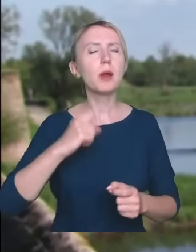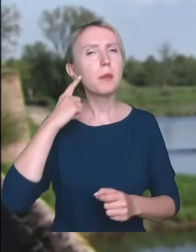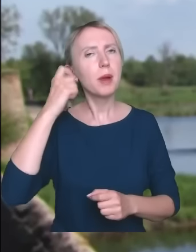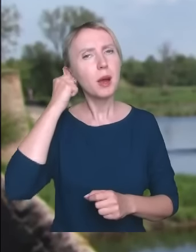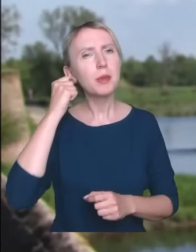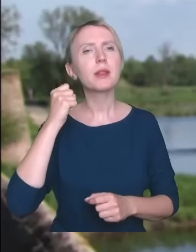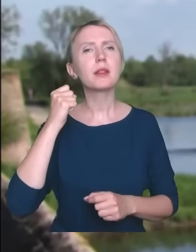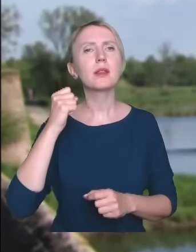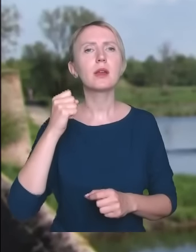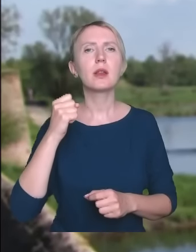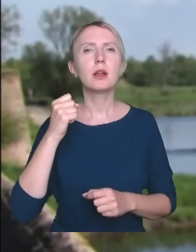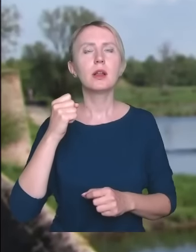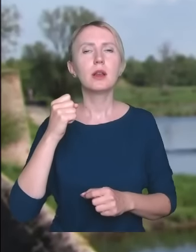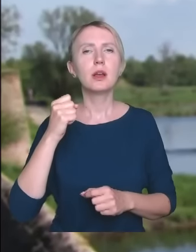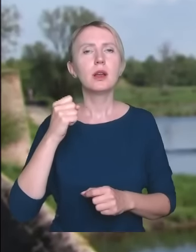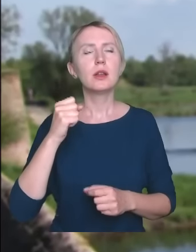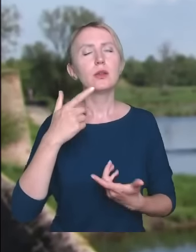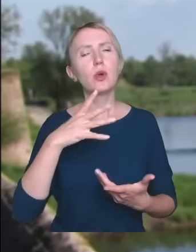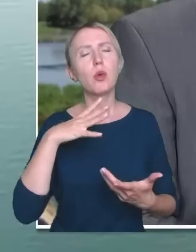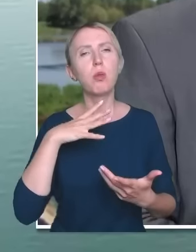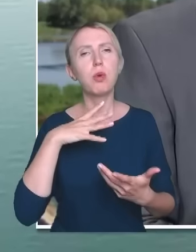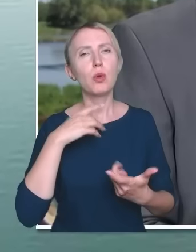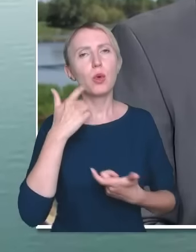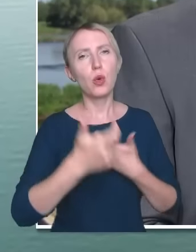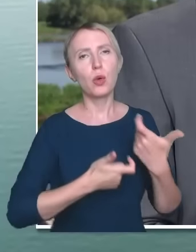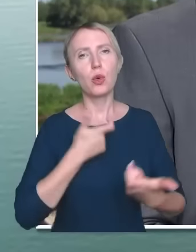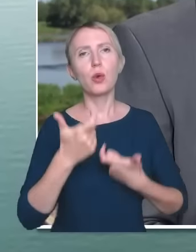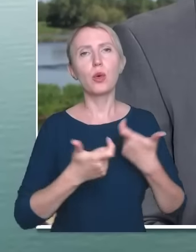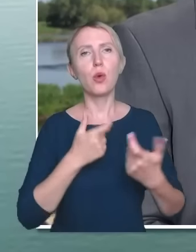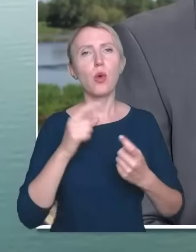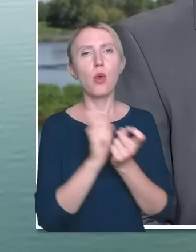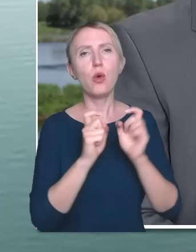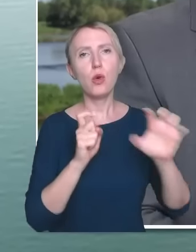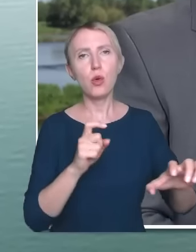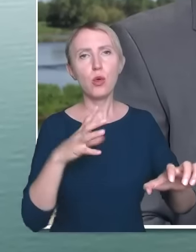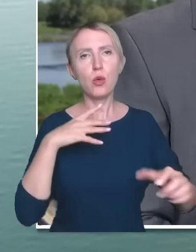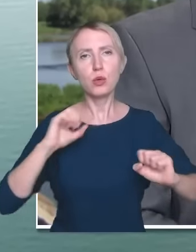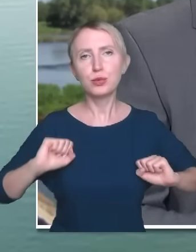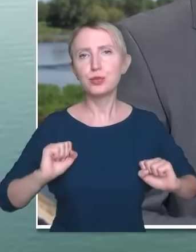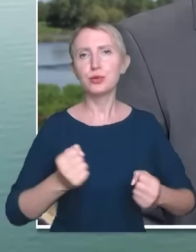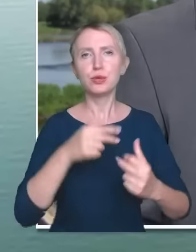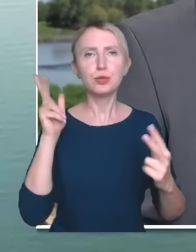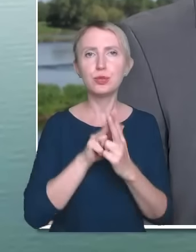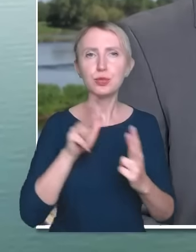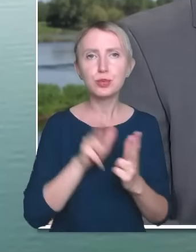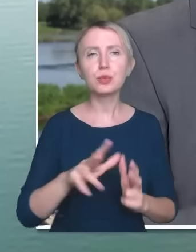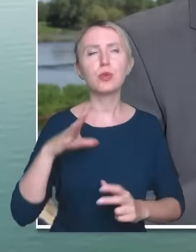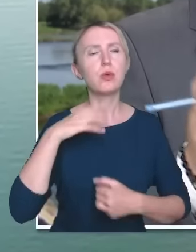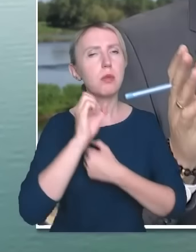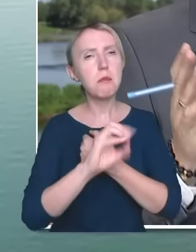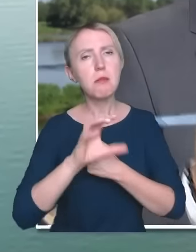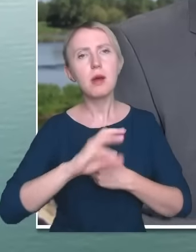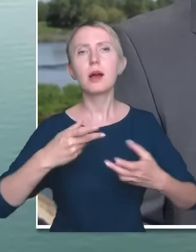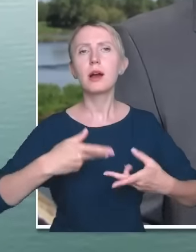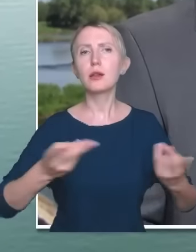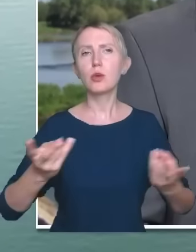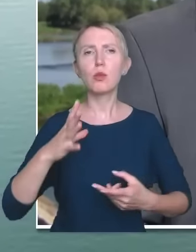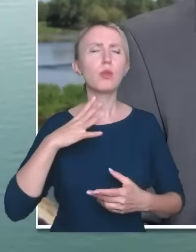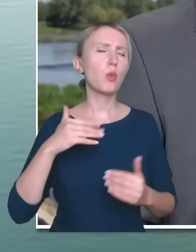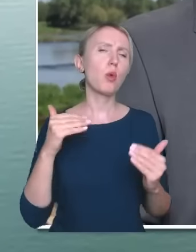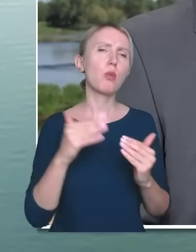warstwie ludycznej, czyli co wyprawiała opozycja ówczesna wtedy, czy media, porównywano do